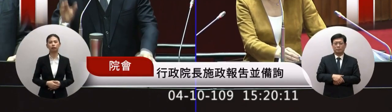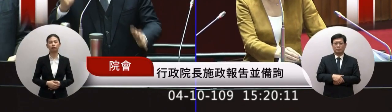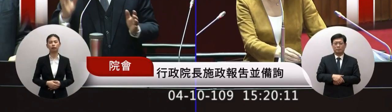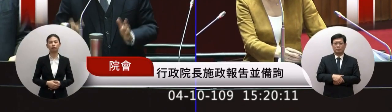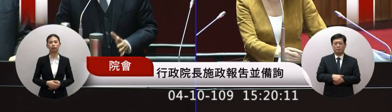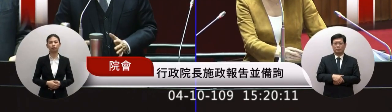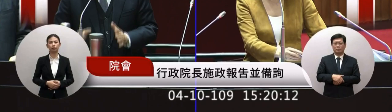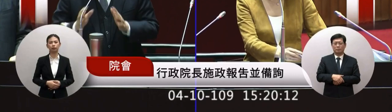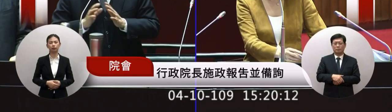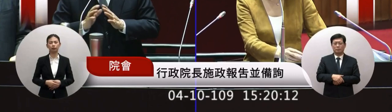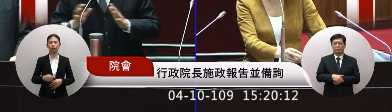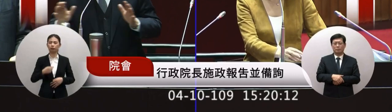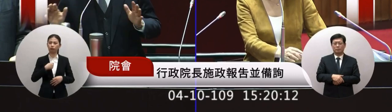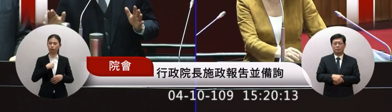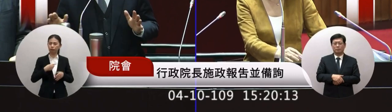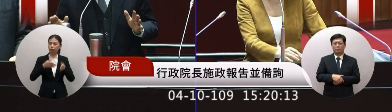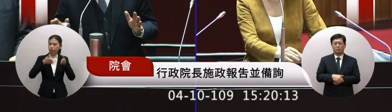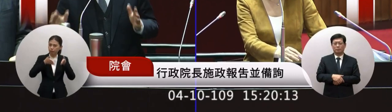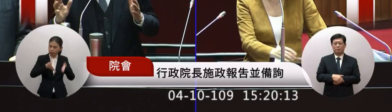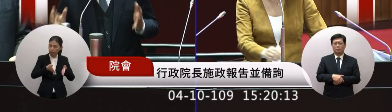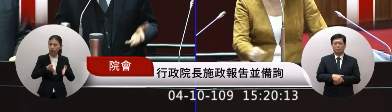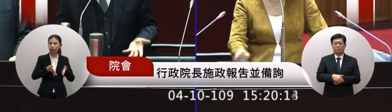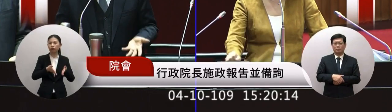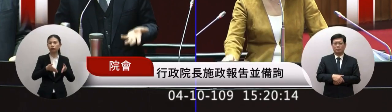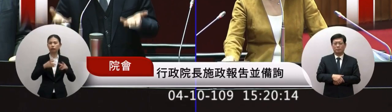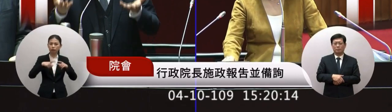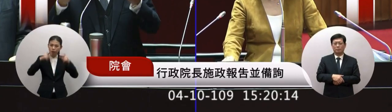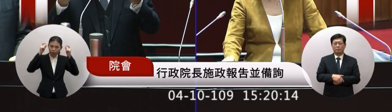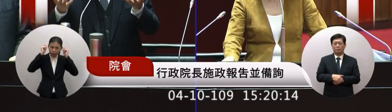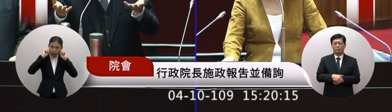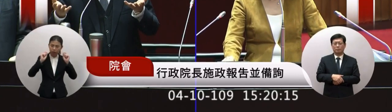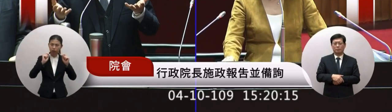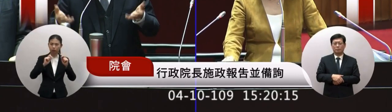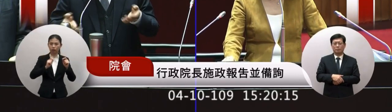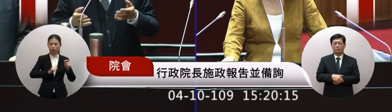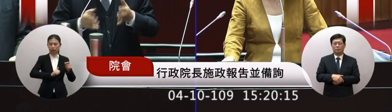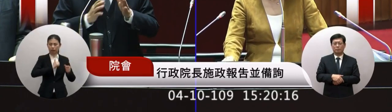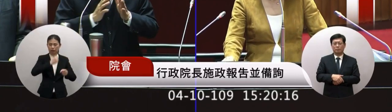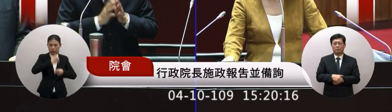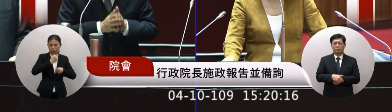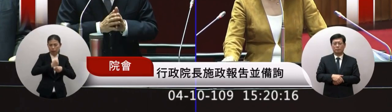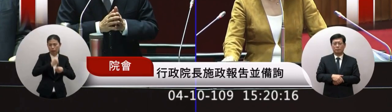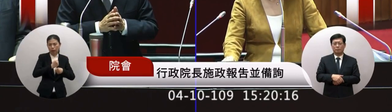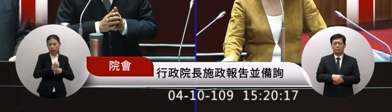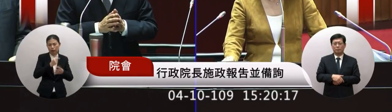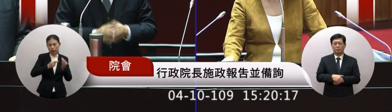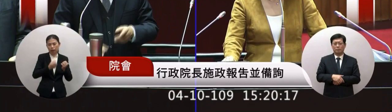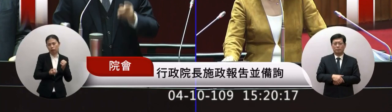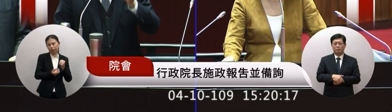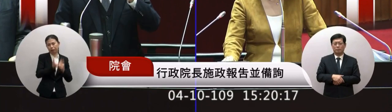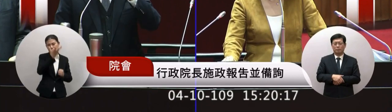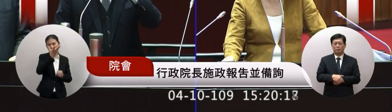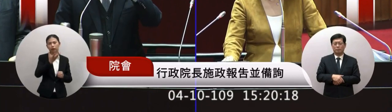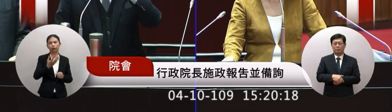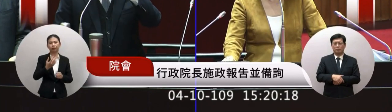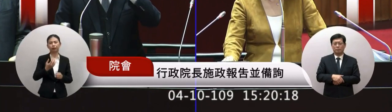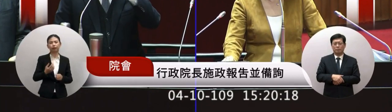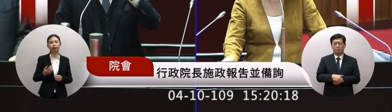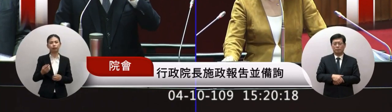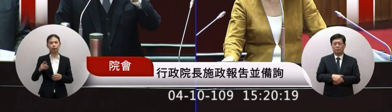家造对于口罩在产能增加后，我们也尽量增加，所以才